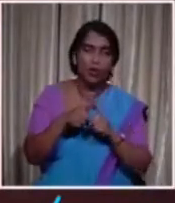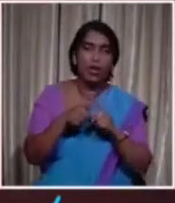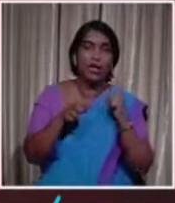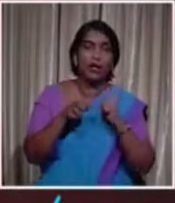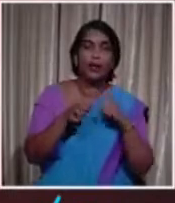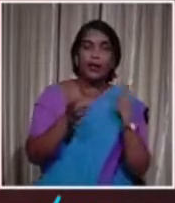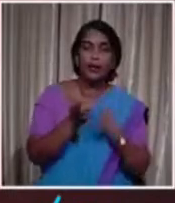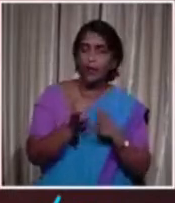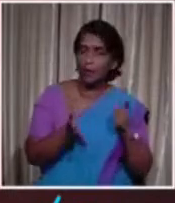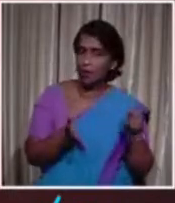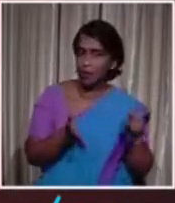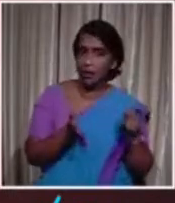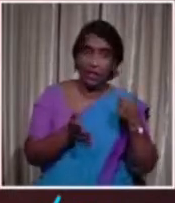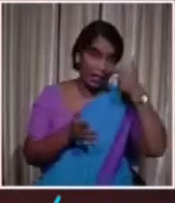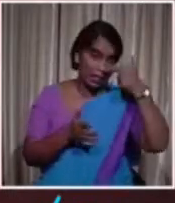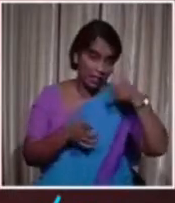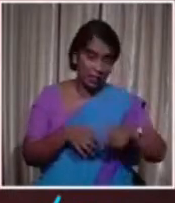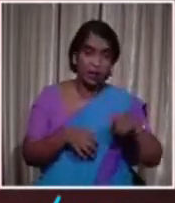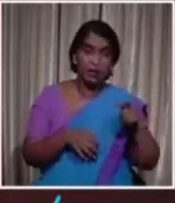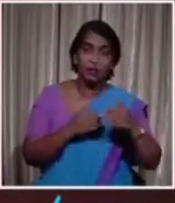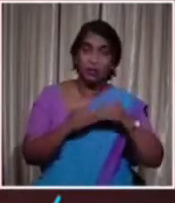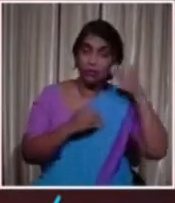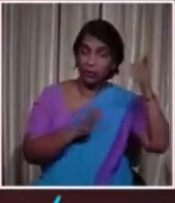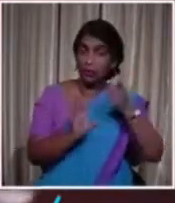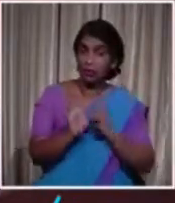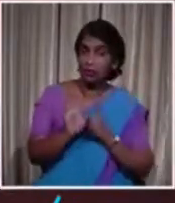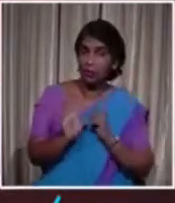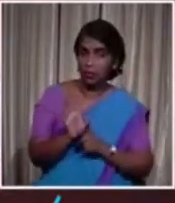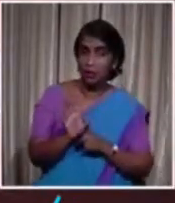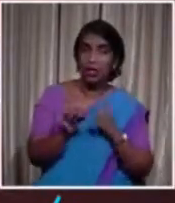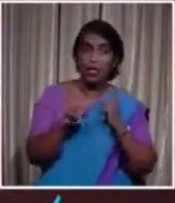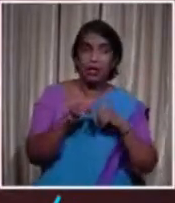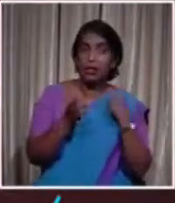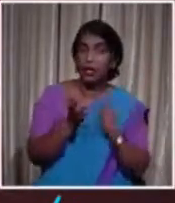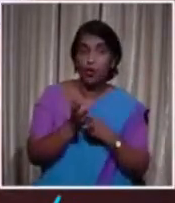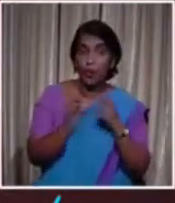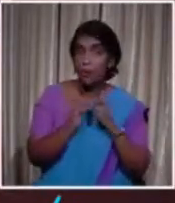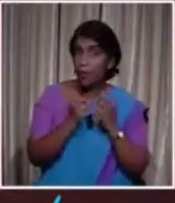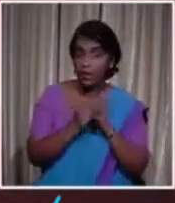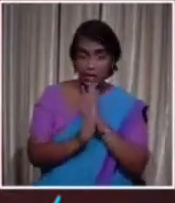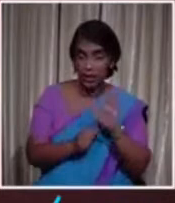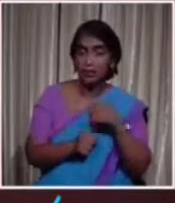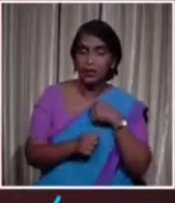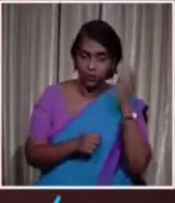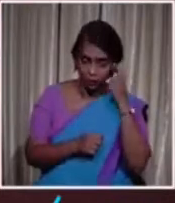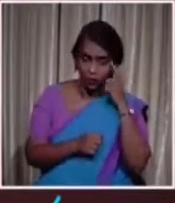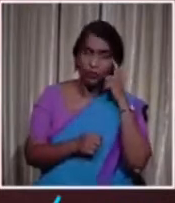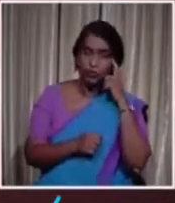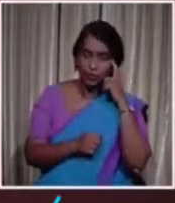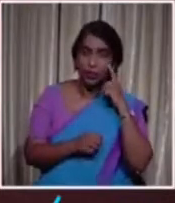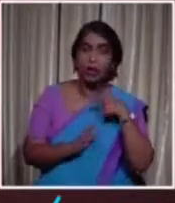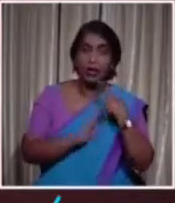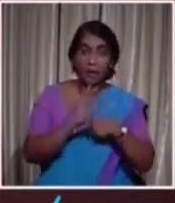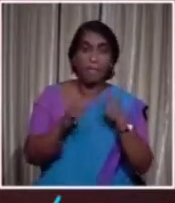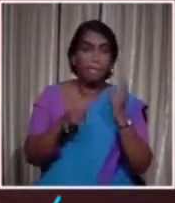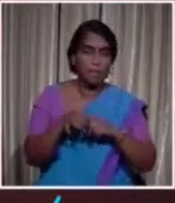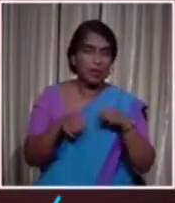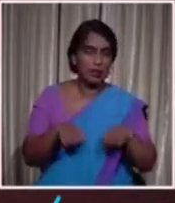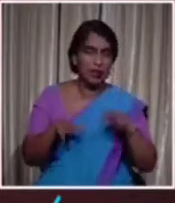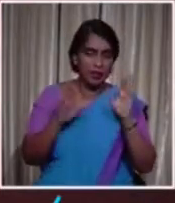එක. තෙල් වල පර්මනන්ට් විසඳුම QR කෝඩ් එක නෙමෙයි කියන එක අපි ඔක්කොම දන්නවා. රටේ ප්‍රශ්නයක්